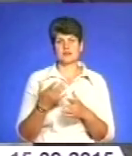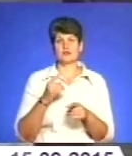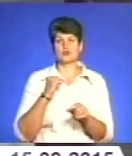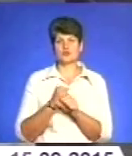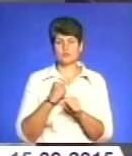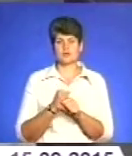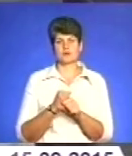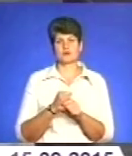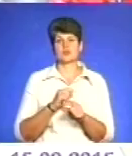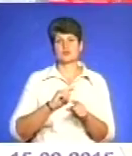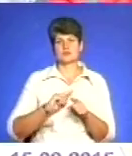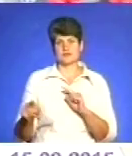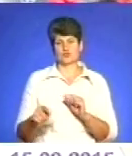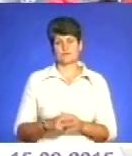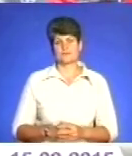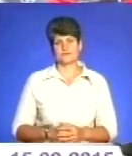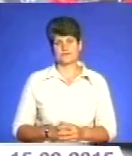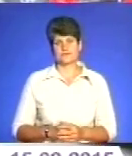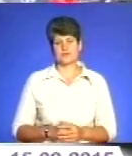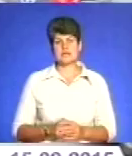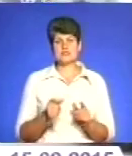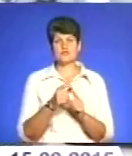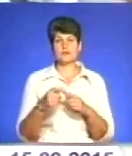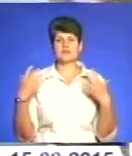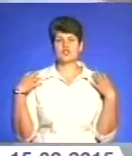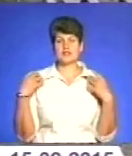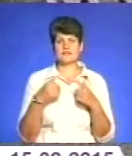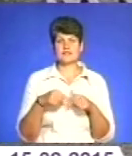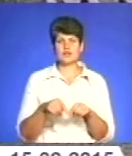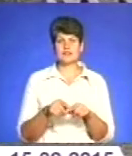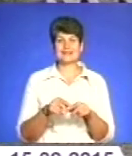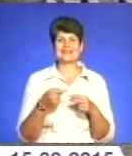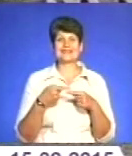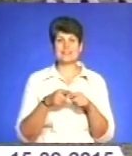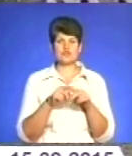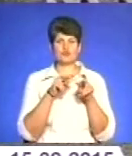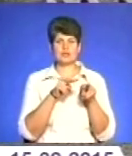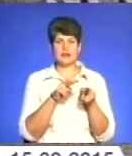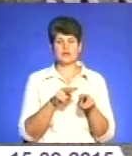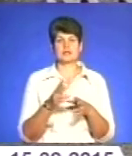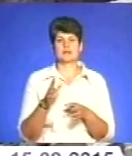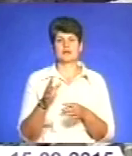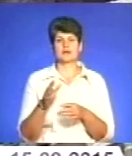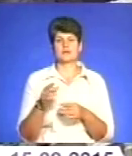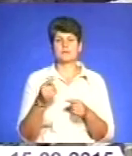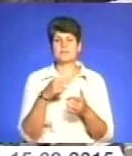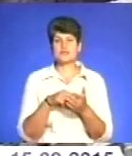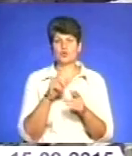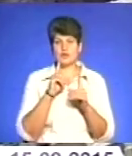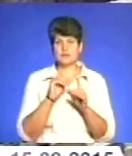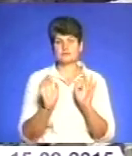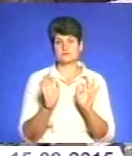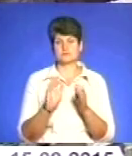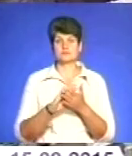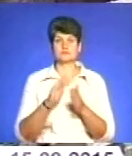швидко, зазначені терміни. За словами начальника відділу технічного нагляду міської ради Олега Вітика, за сприятливих